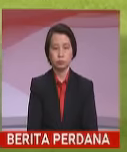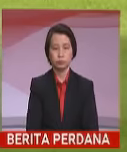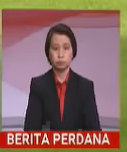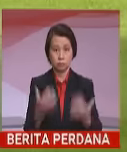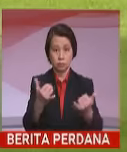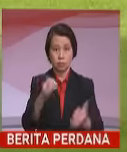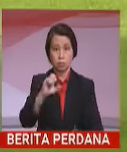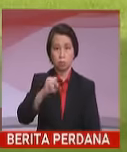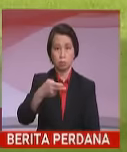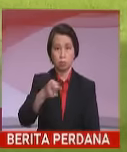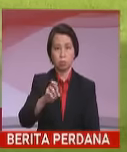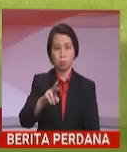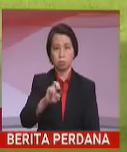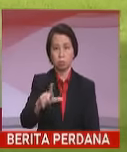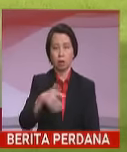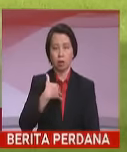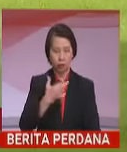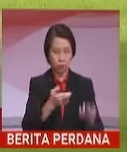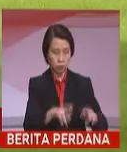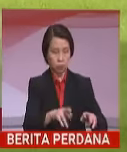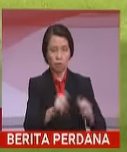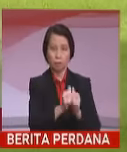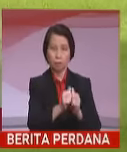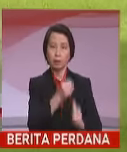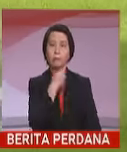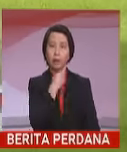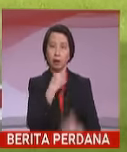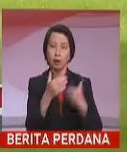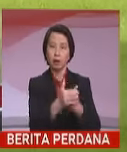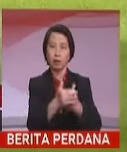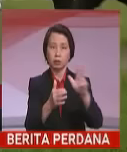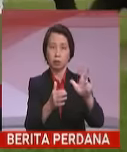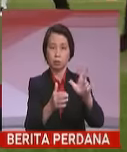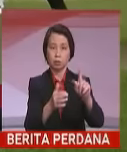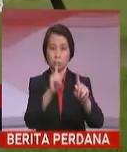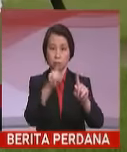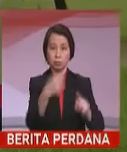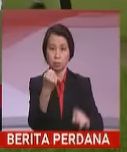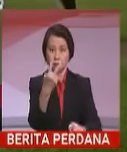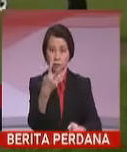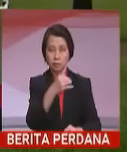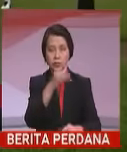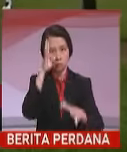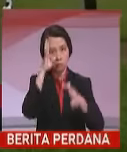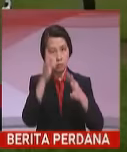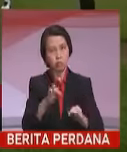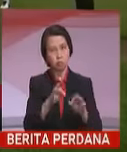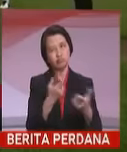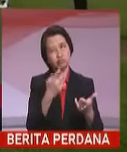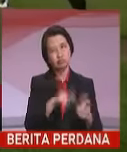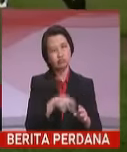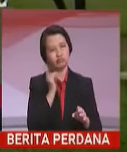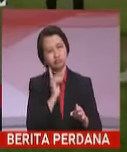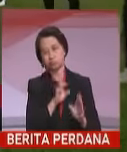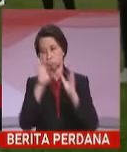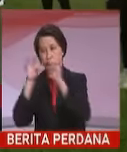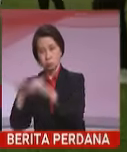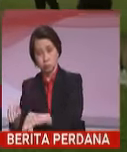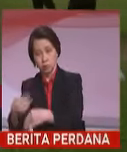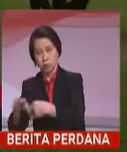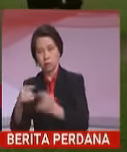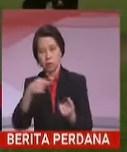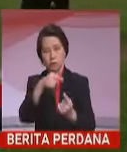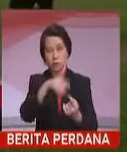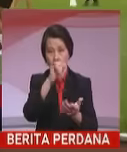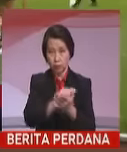Ketika ini Syaril masih mempunyai kontrak bersama pasukan Perak sehingga 31 Disember dan keputusan perpindahan akan dibuat selepas